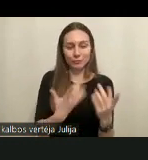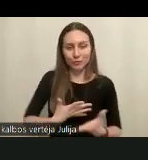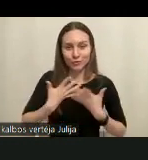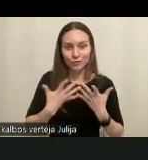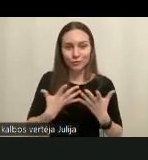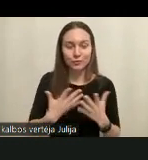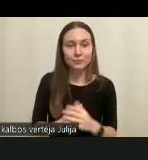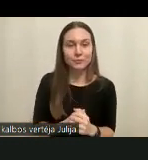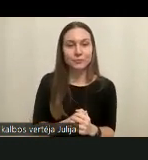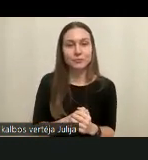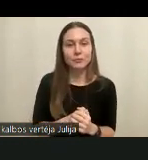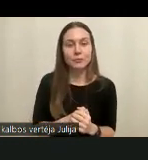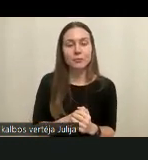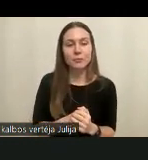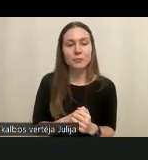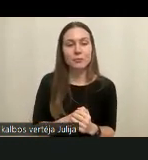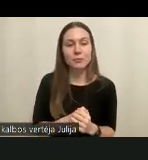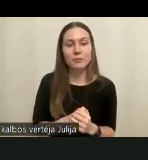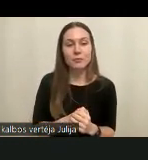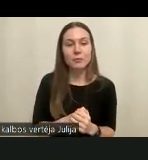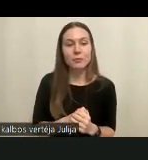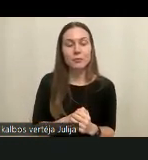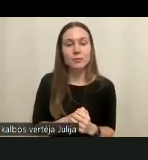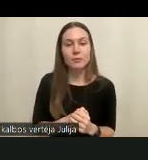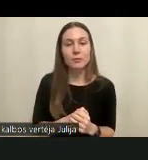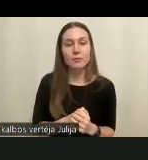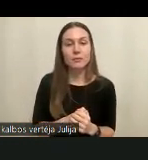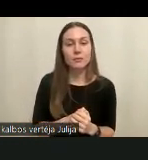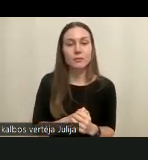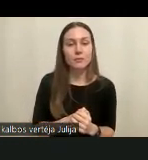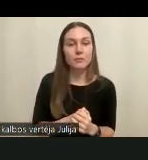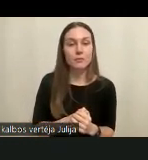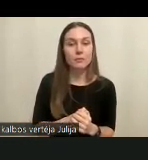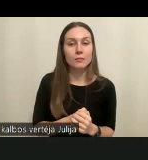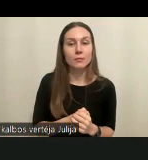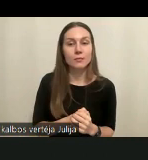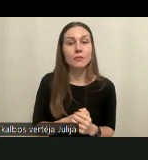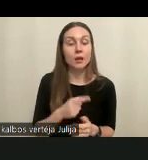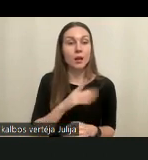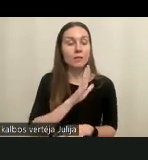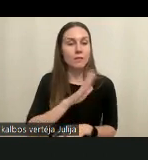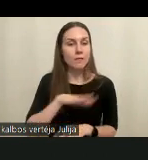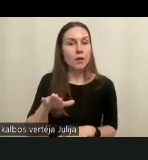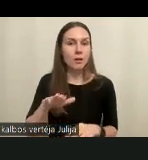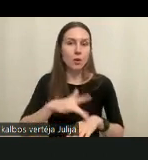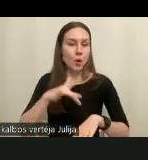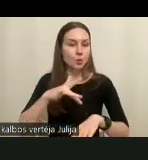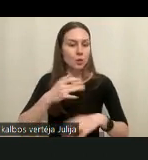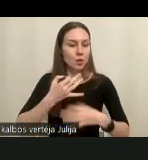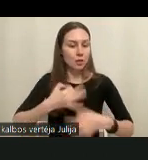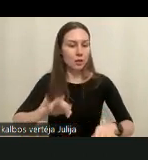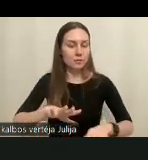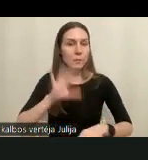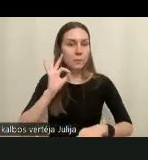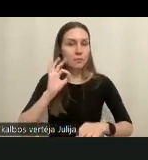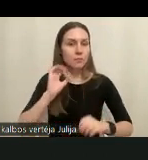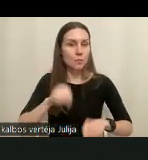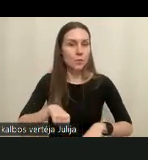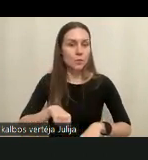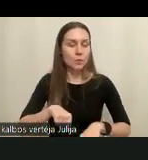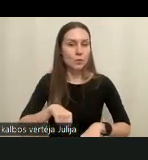išsivysto, galima sakyti, juose jausmas, kad jie gali laisvai pasirinkti. Yra tam tikros preferencijas.